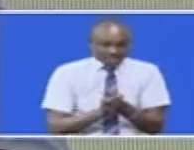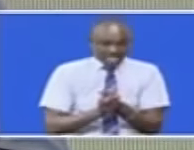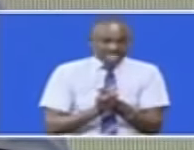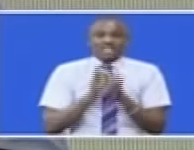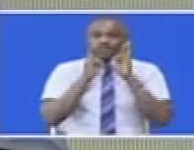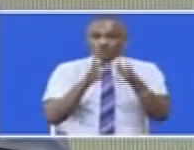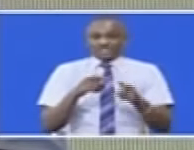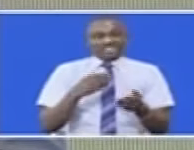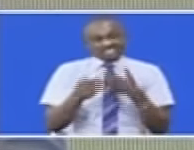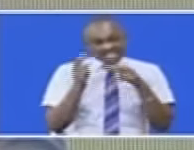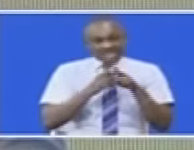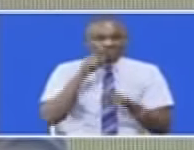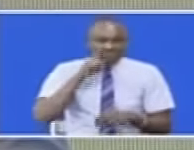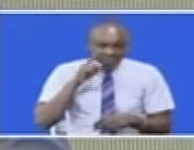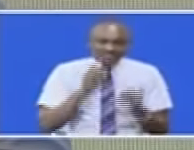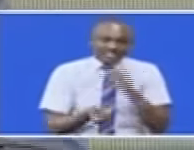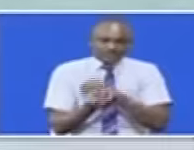Matambo anaarifu kwa kina.